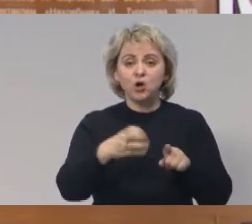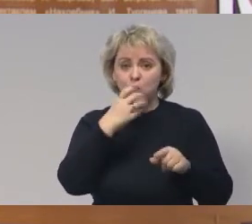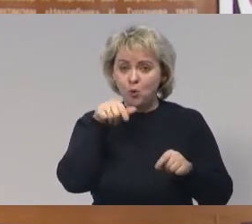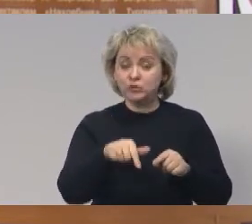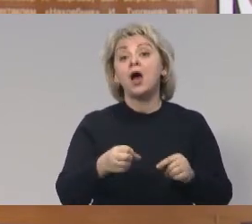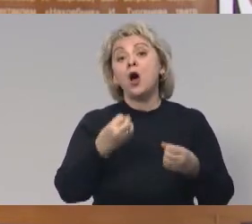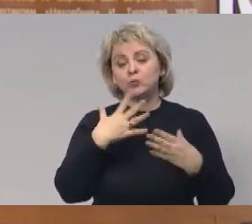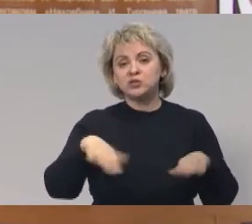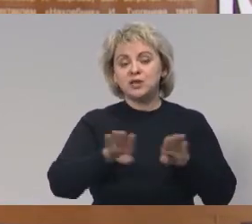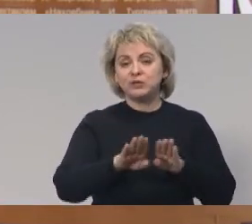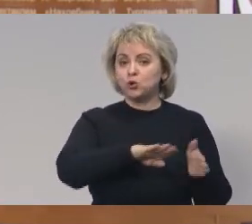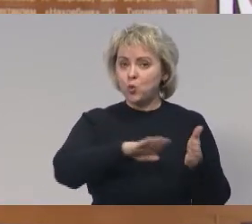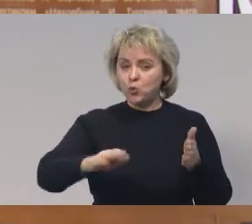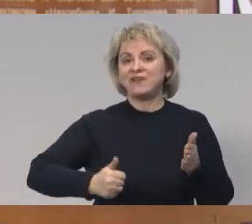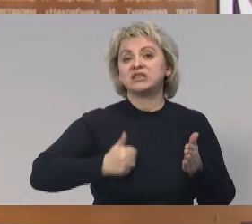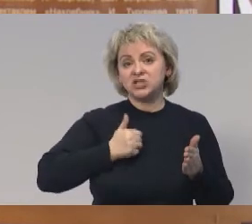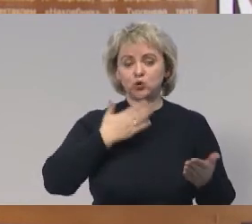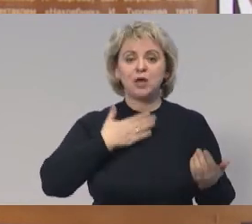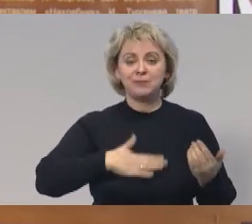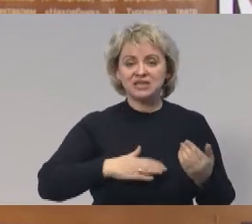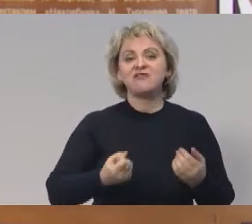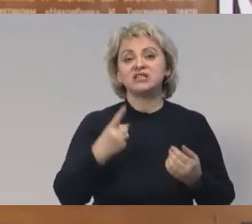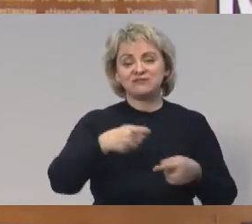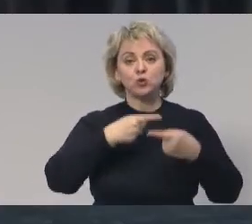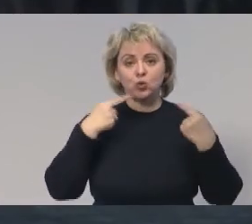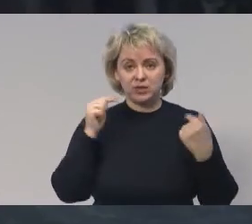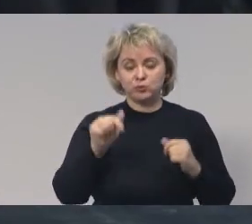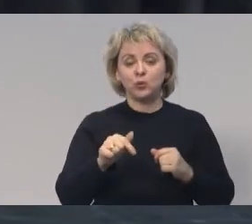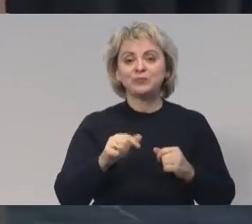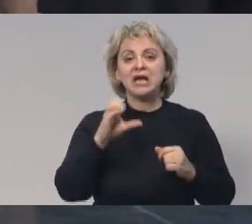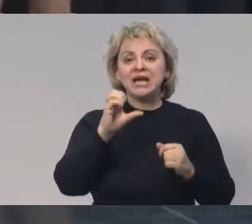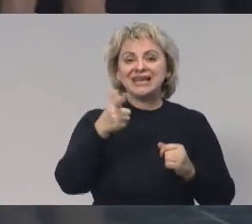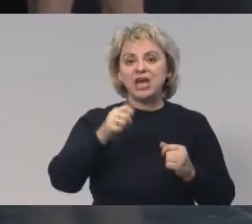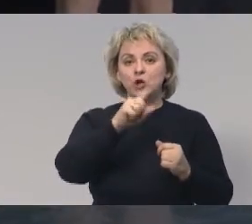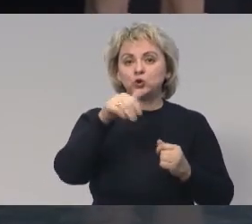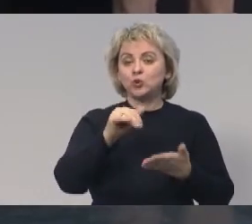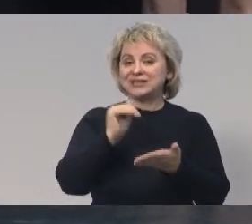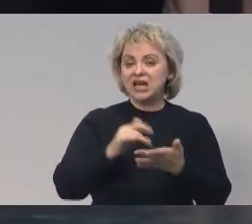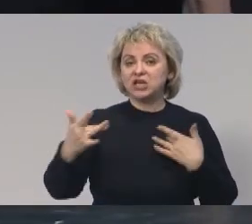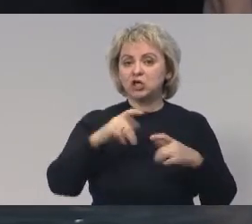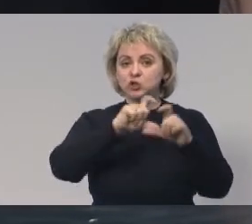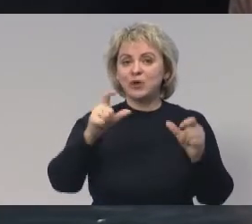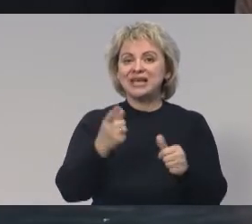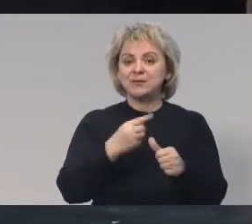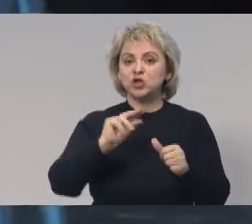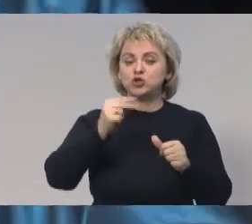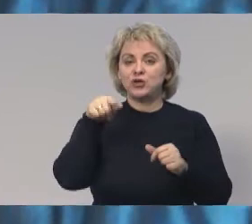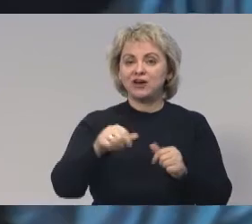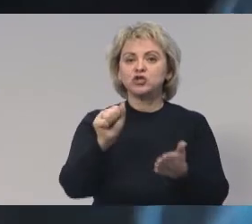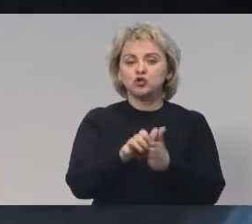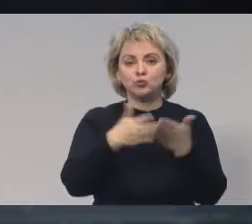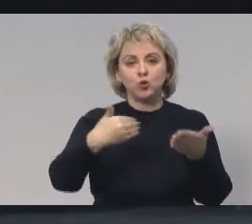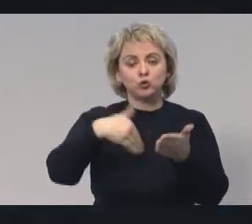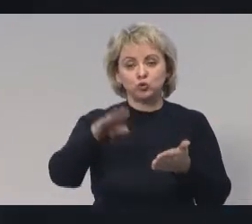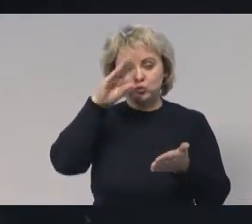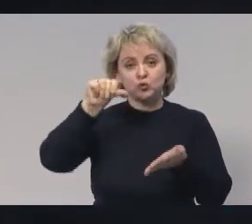каком-то таком уровне, когда это достойно, приятно и вызывает улыбку. Сергею Герту из Таганрогского театра имени Чехова диплом за лучшую